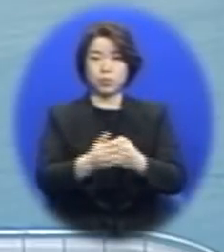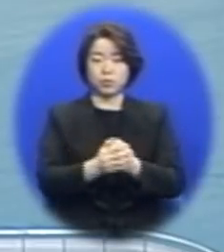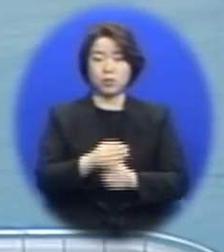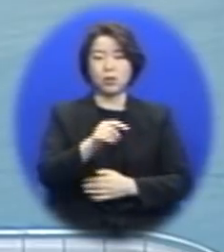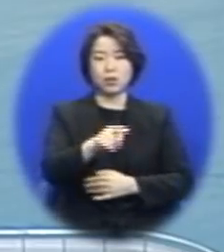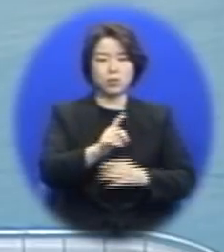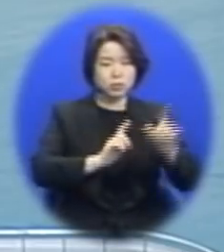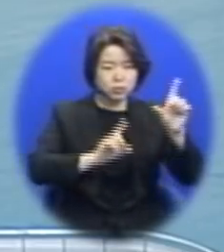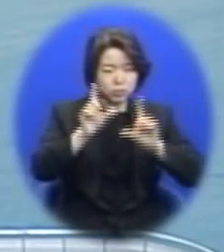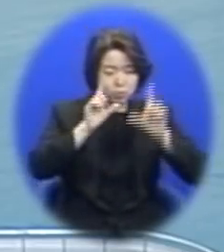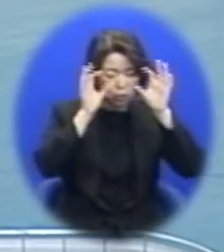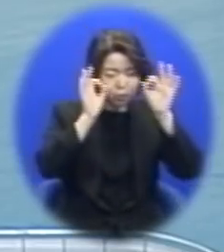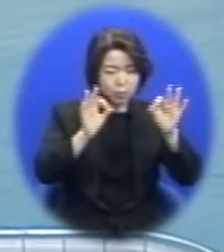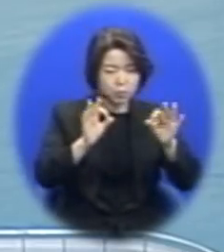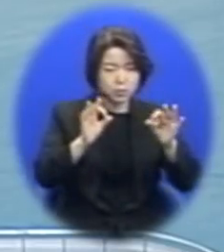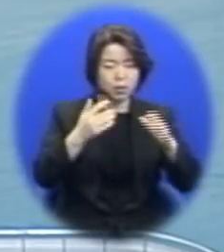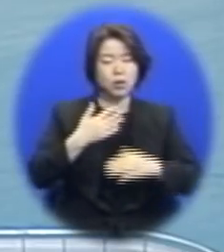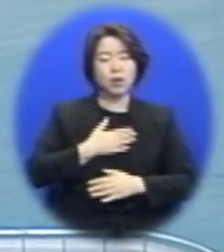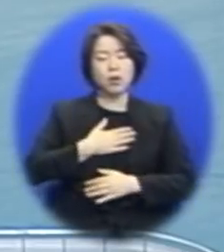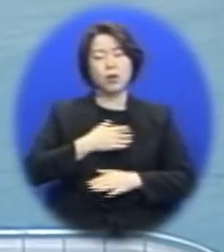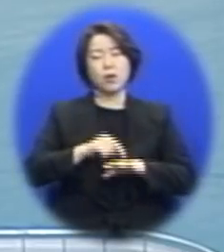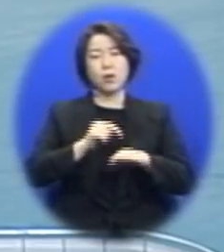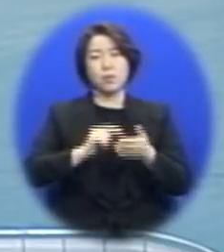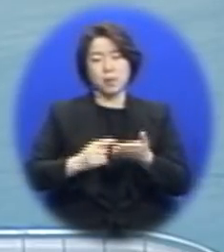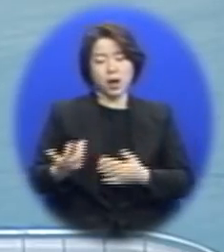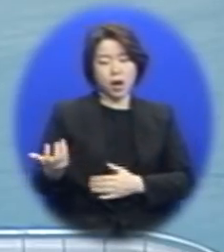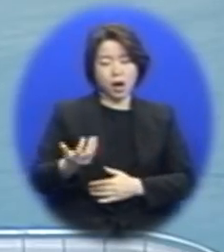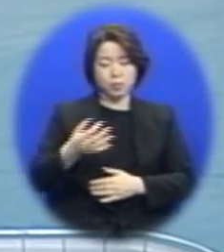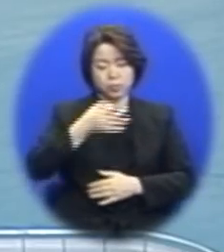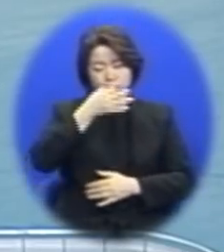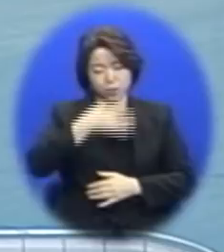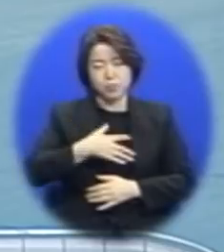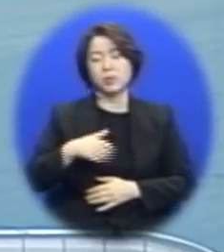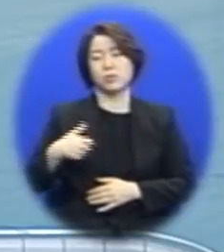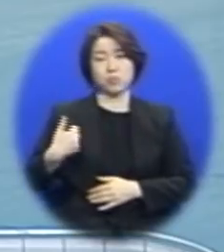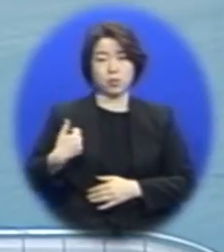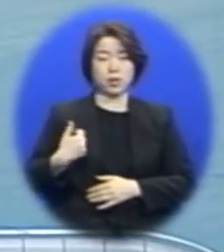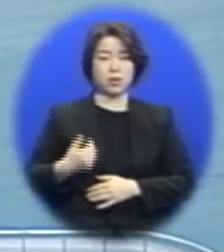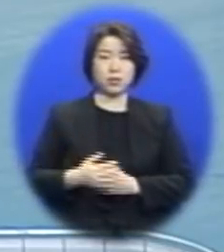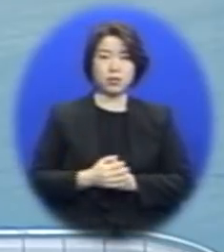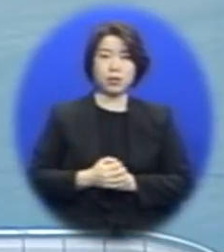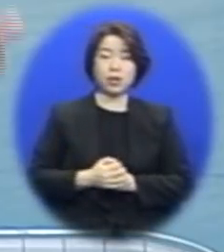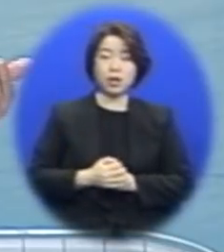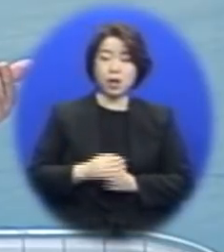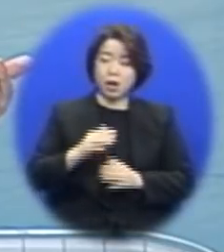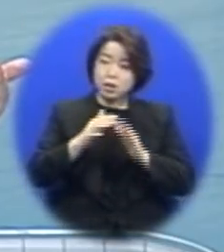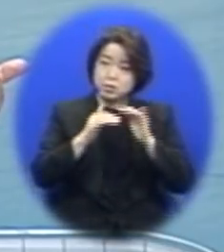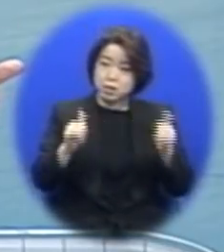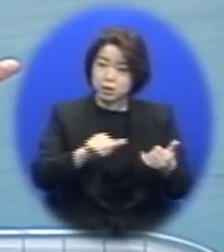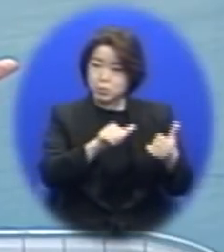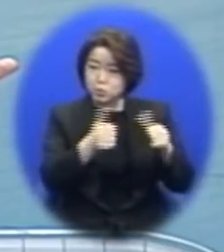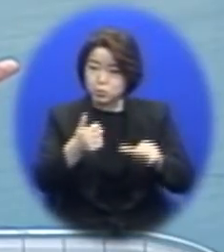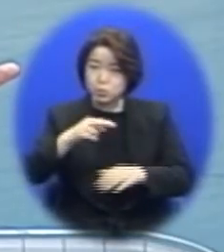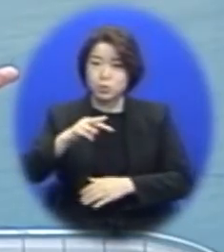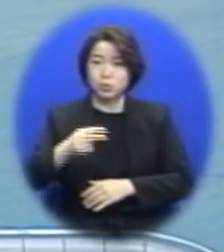모습을 보면서 얼마나 마음이 아프고 힘들었는지 몰랐어요. 아니, 사람이